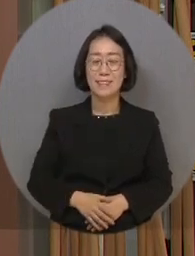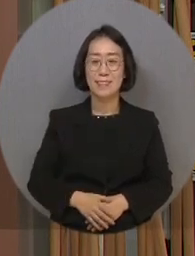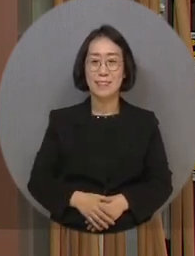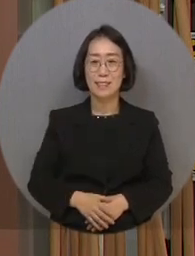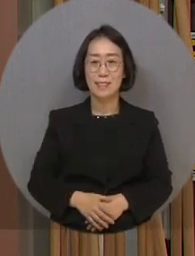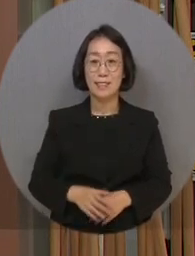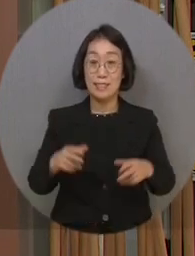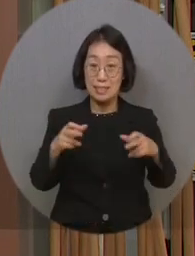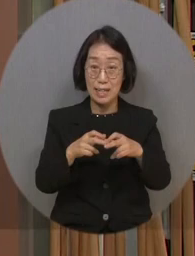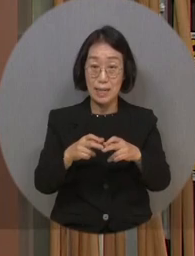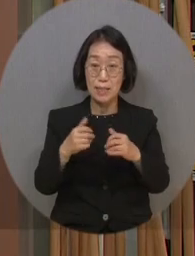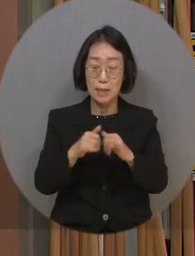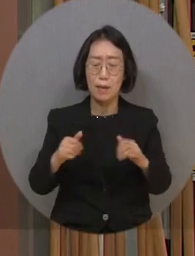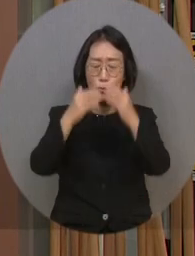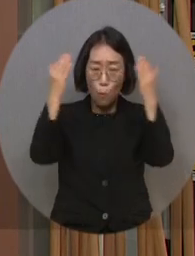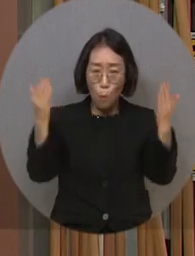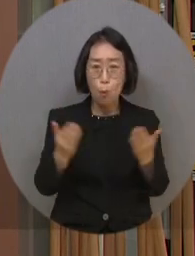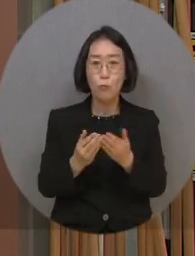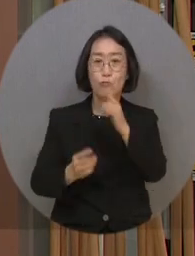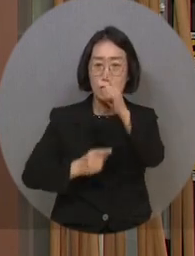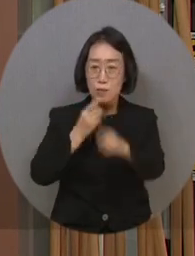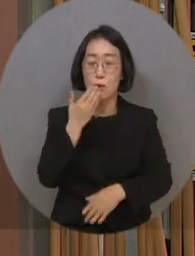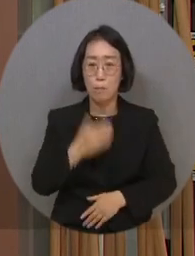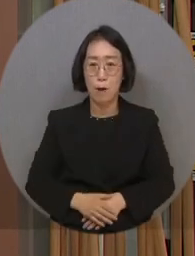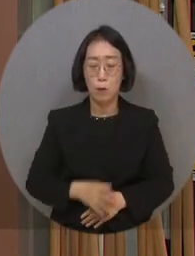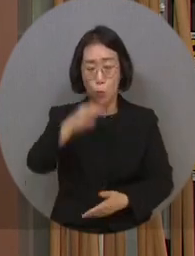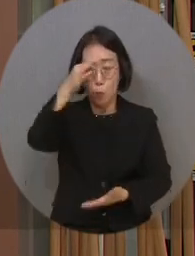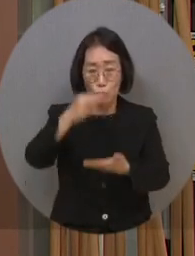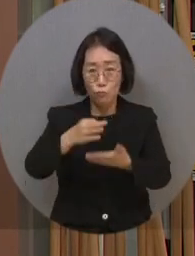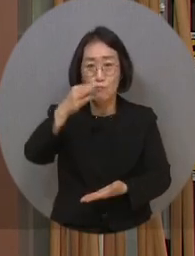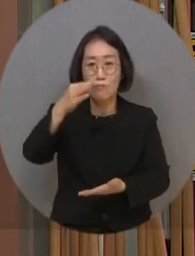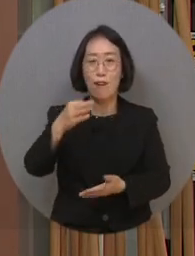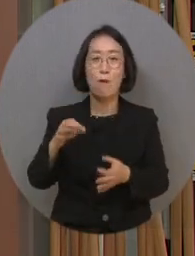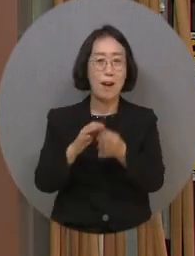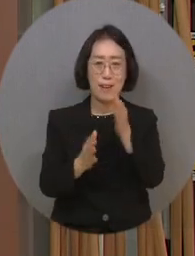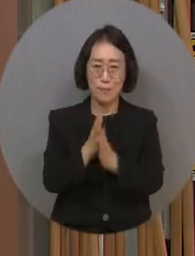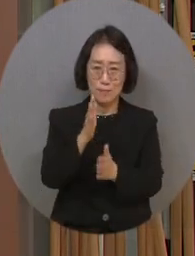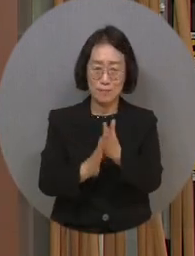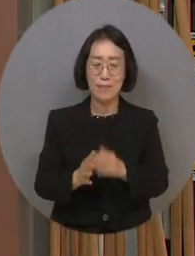등록 장애인이면 되고요. 소득 수준하고 무관하게 신청하실 수 있습니다.